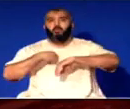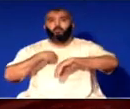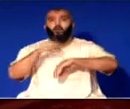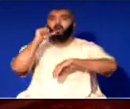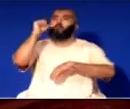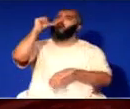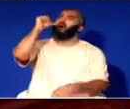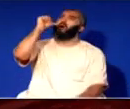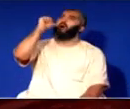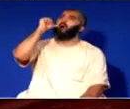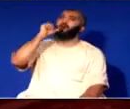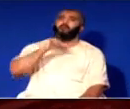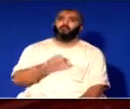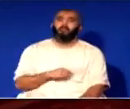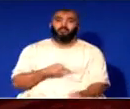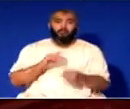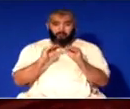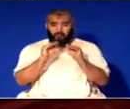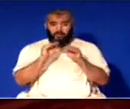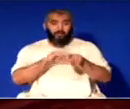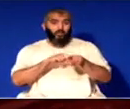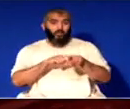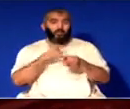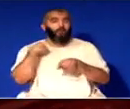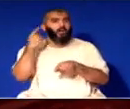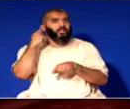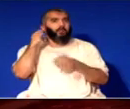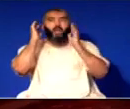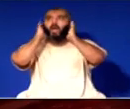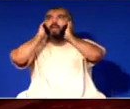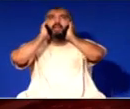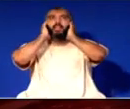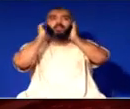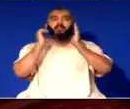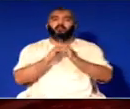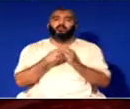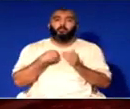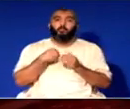وما دخلت الماء هو يأذن وانا ما سمعتوش مليح، اللي راه يأذن اللي هو الدوزيام.